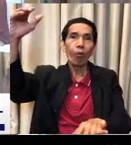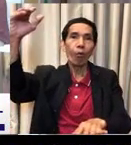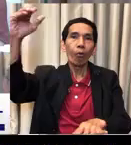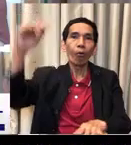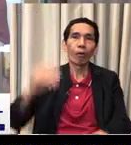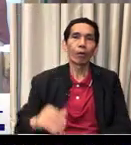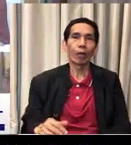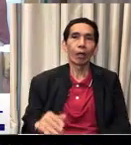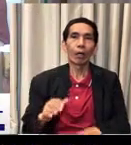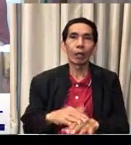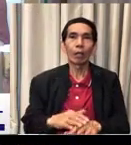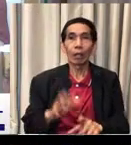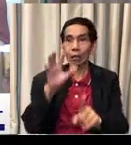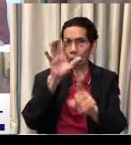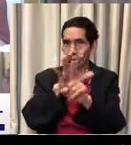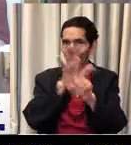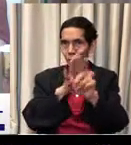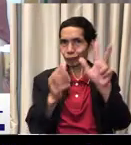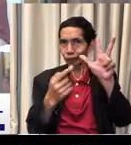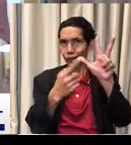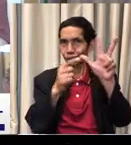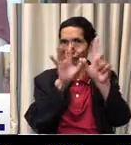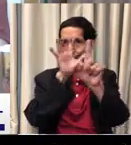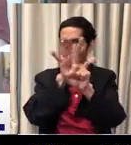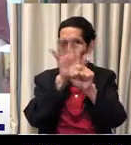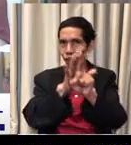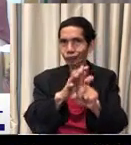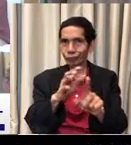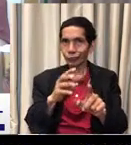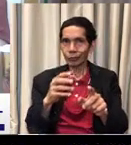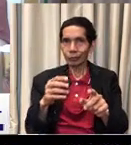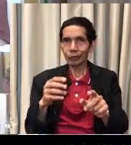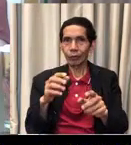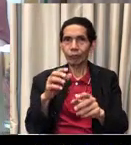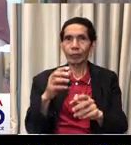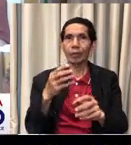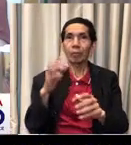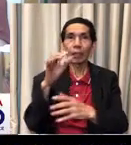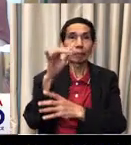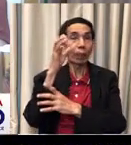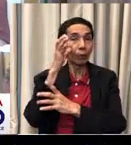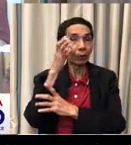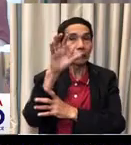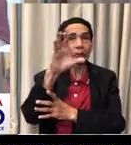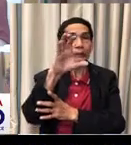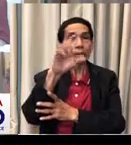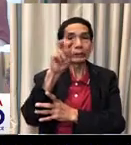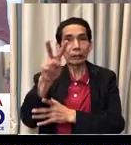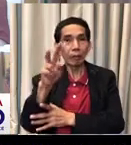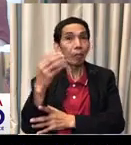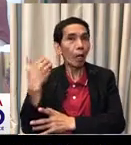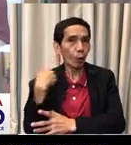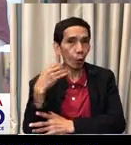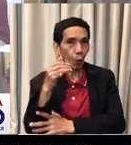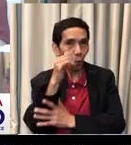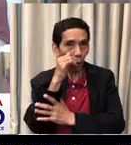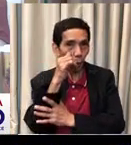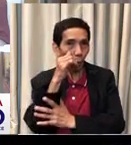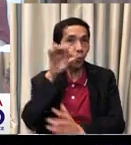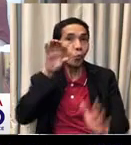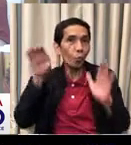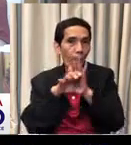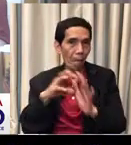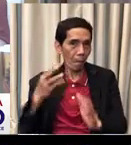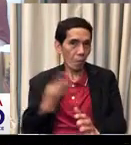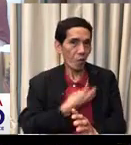eh, sikat na kayo. Bakit? Akalain nyo, ginawa nyo, may CCTV pa. O, di militrato na kami sa